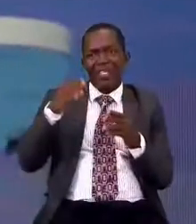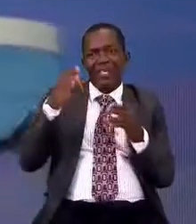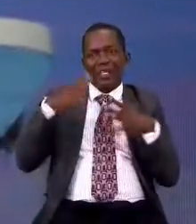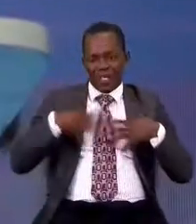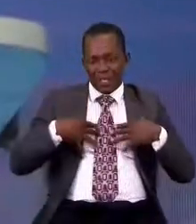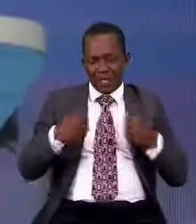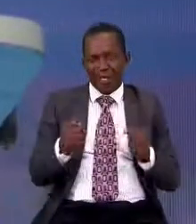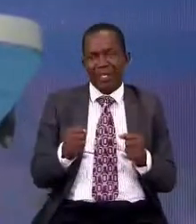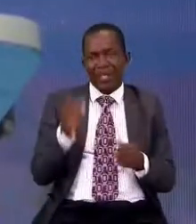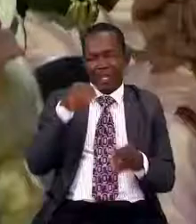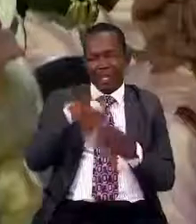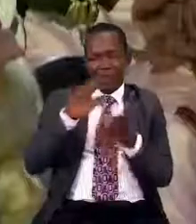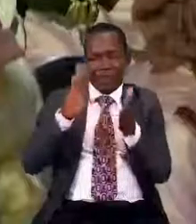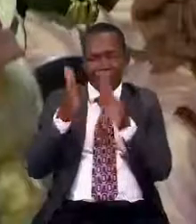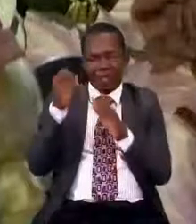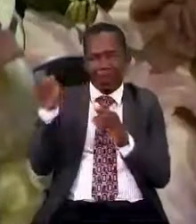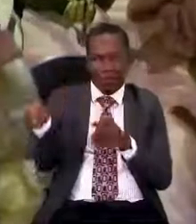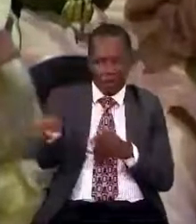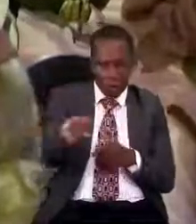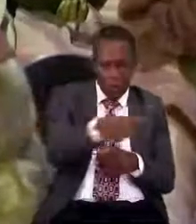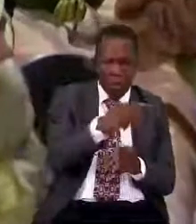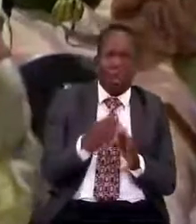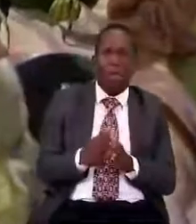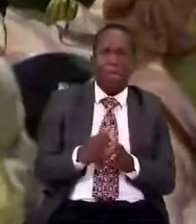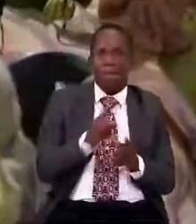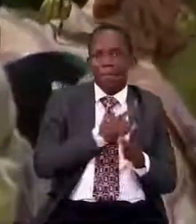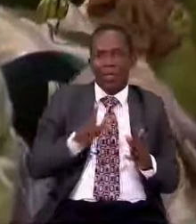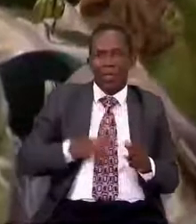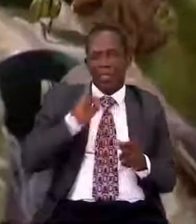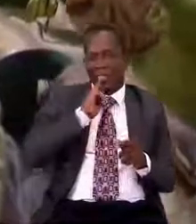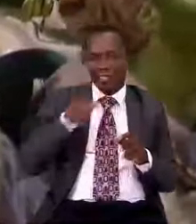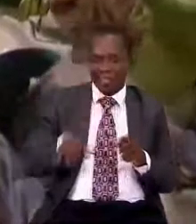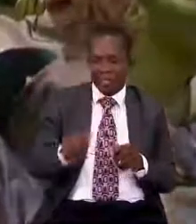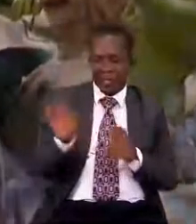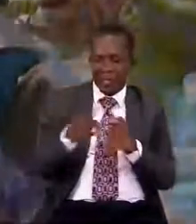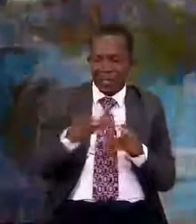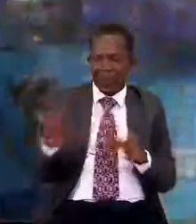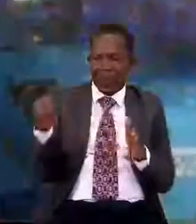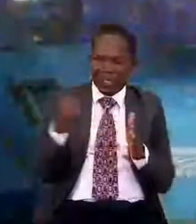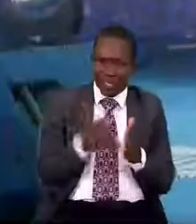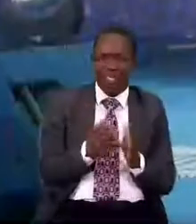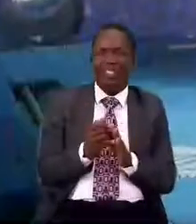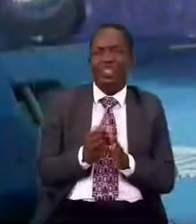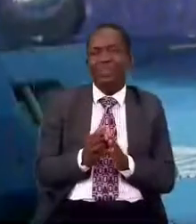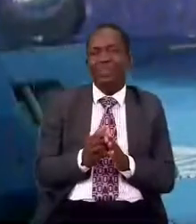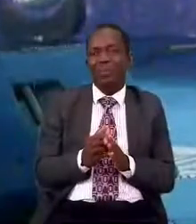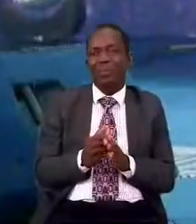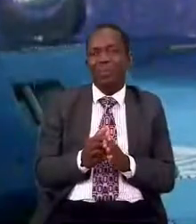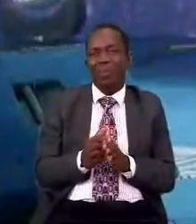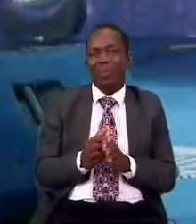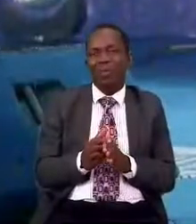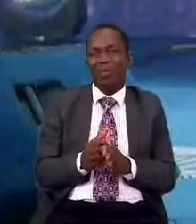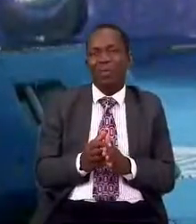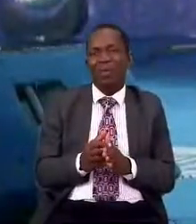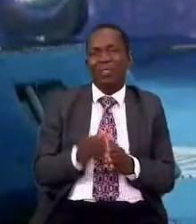toujours. Le Seigneur le fait toujours. Son nom domine ce jour sur